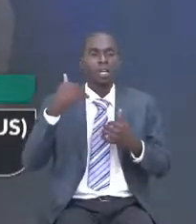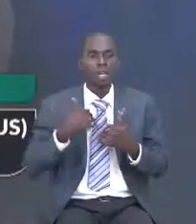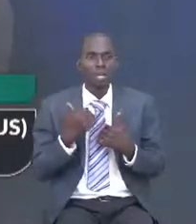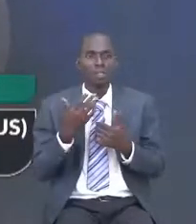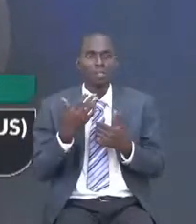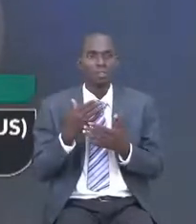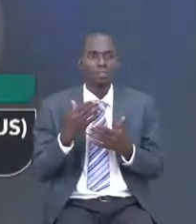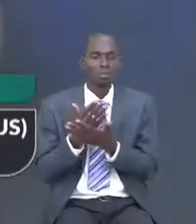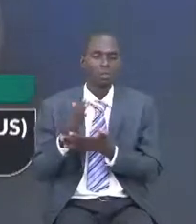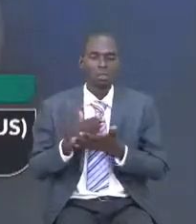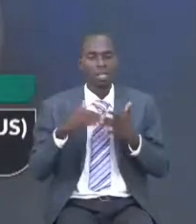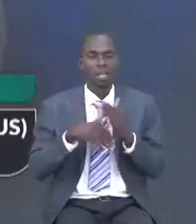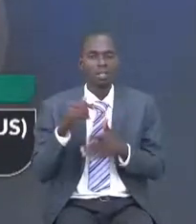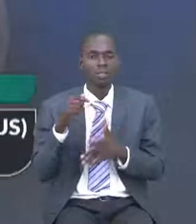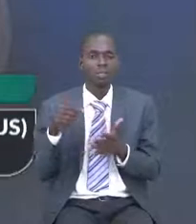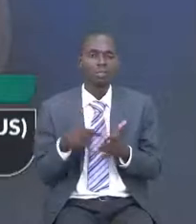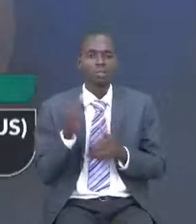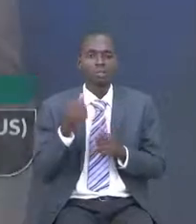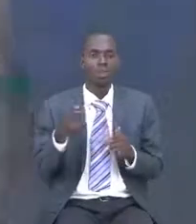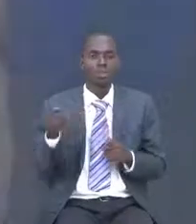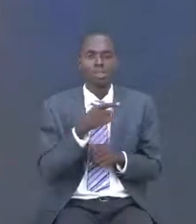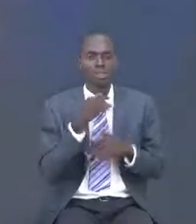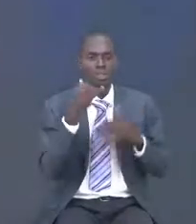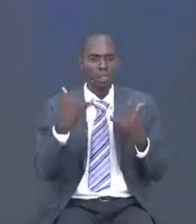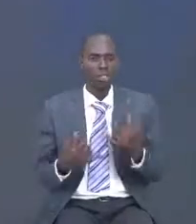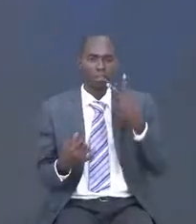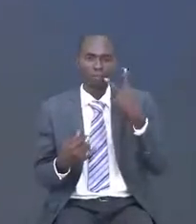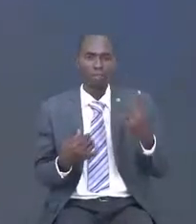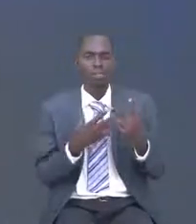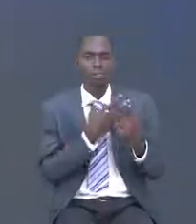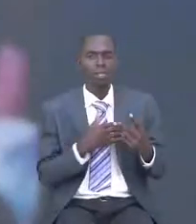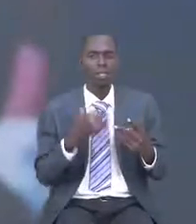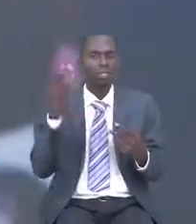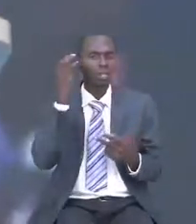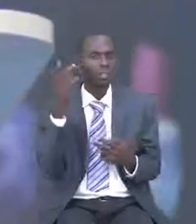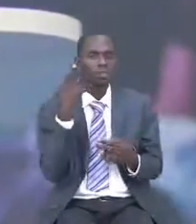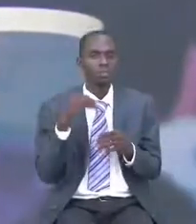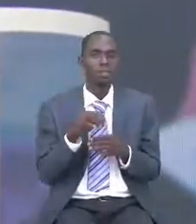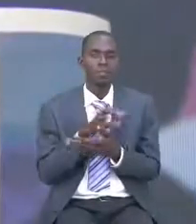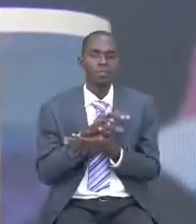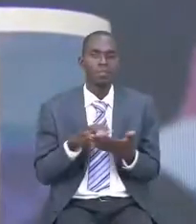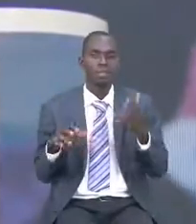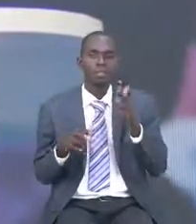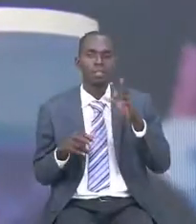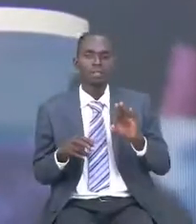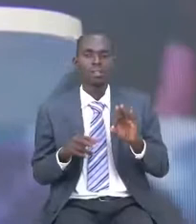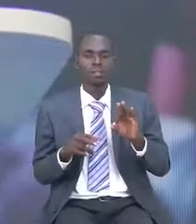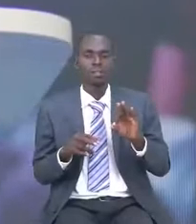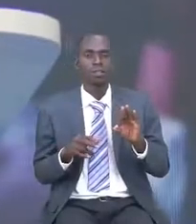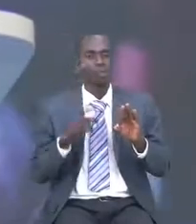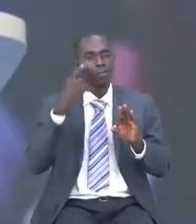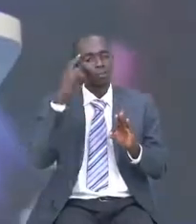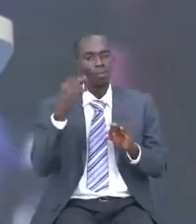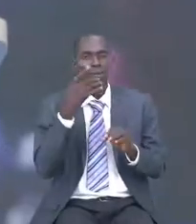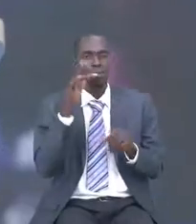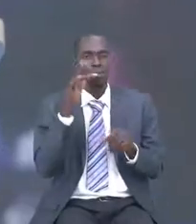qui avait été promis. Il a répandu, comme vous le voyez et l'entendez. Et il nous dit dans le